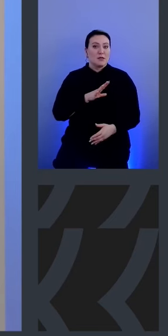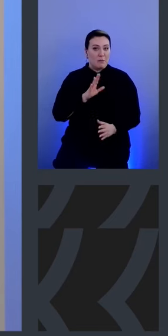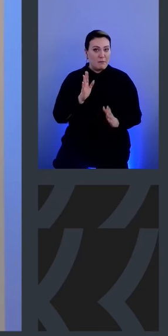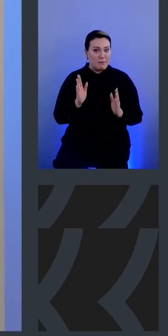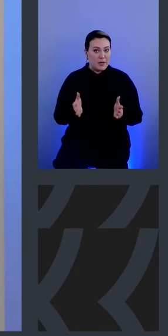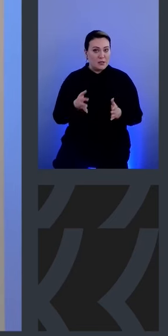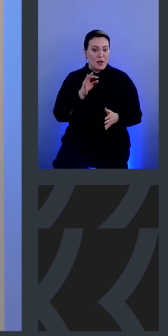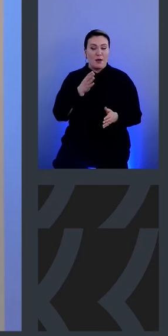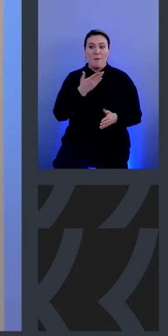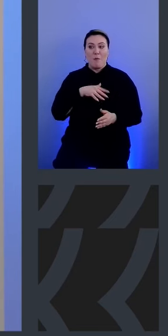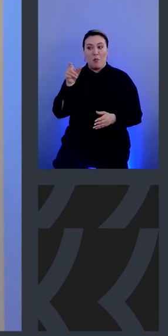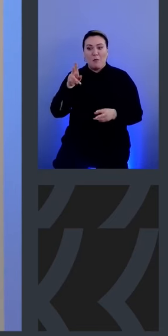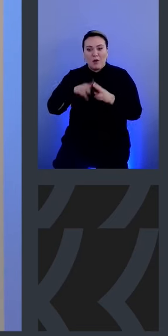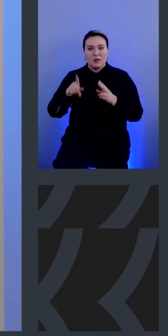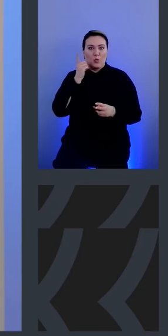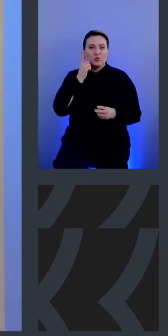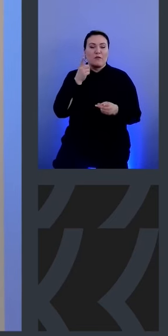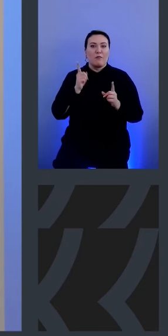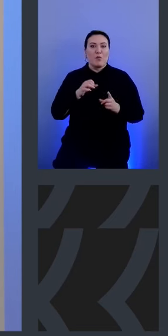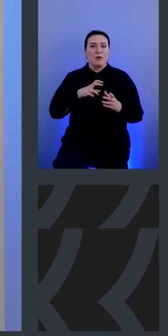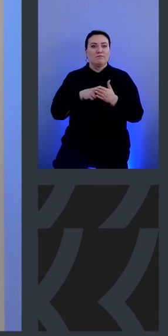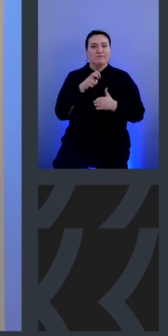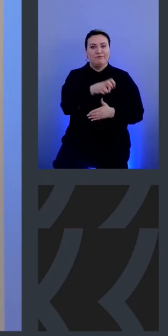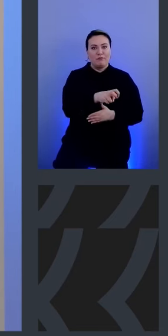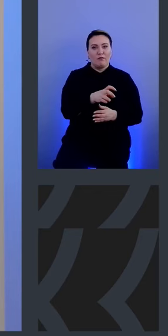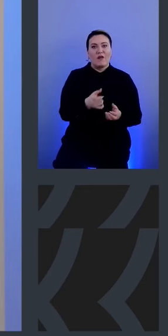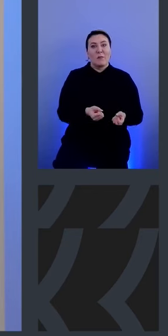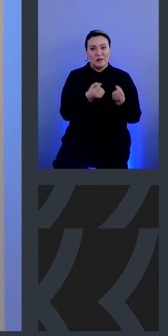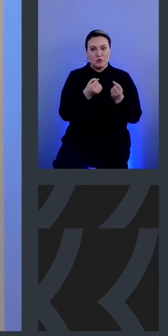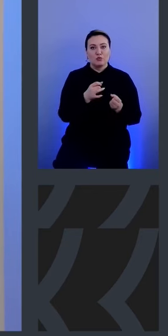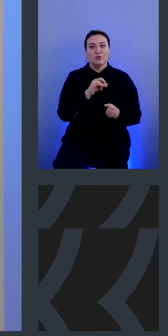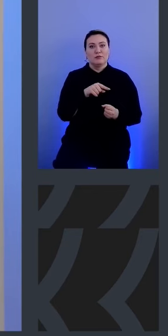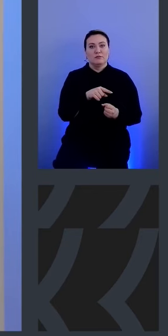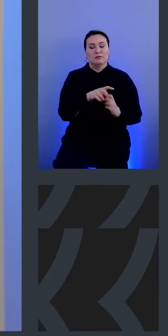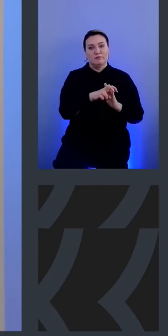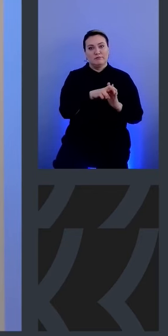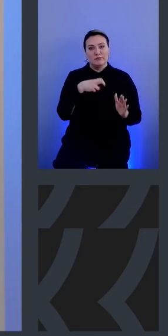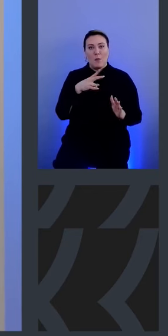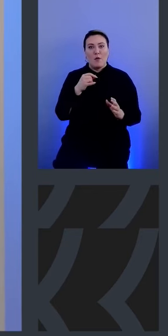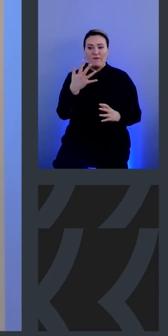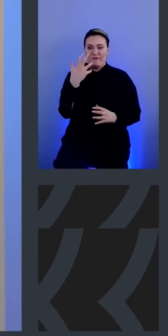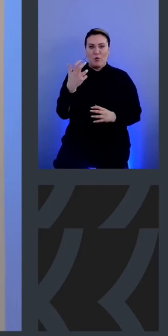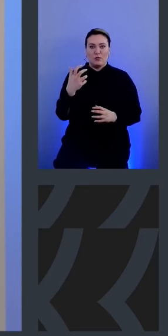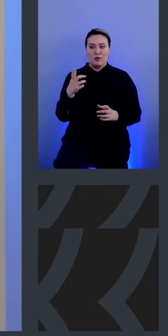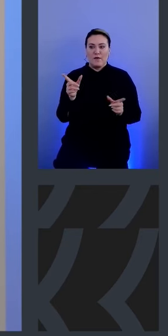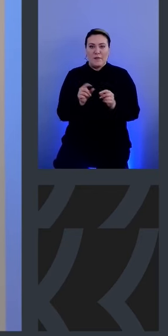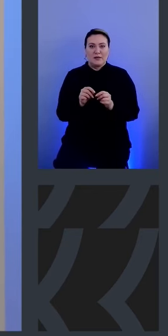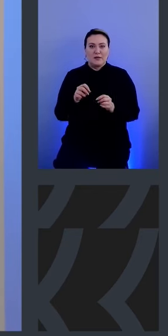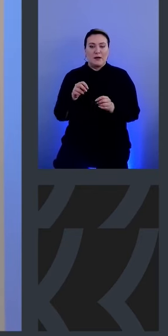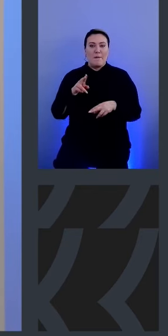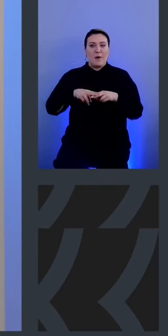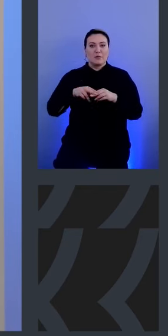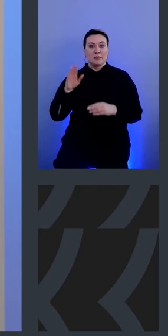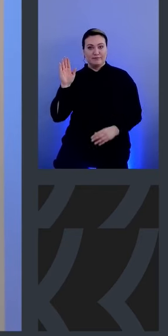есть пользователь потерял устройство, то он пишет в поддержку, и по фото пользователя вместе с паспортом